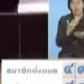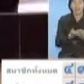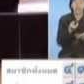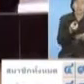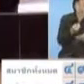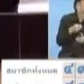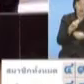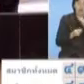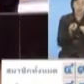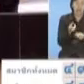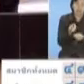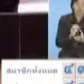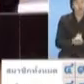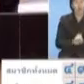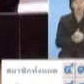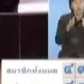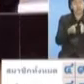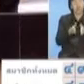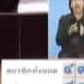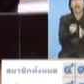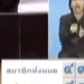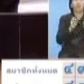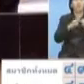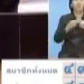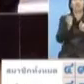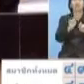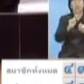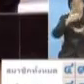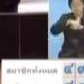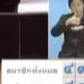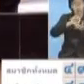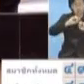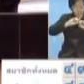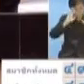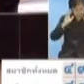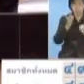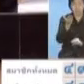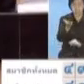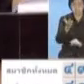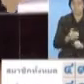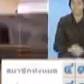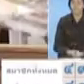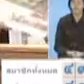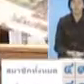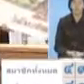ขายข้าวอยู่อย่างเงี้ยท่านจะเอาให้ชัดเลยท่านจะเอาจุดไหนนะครับเชิญนะ